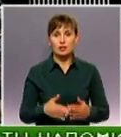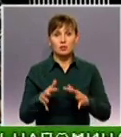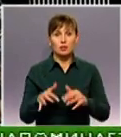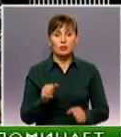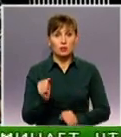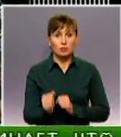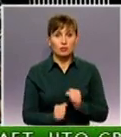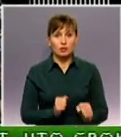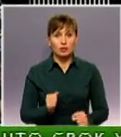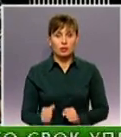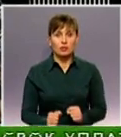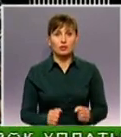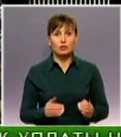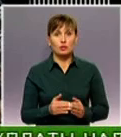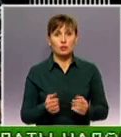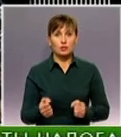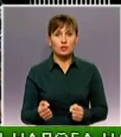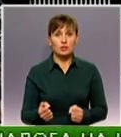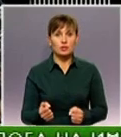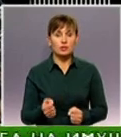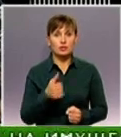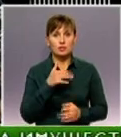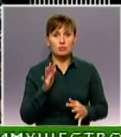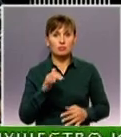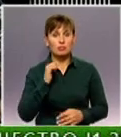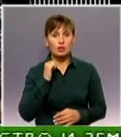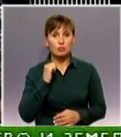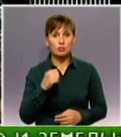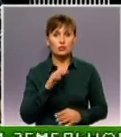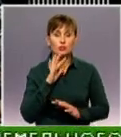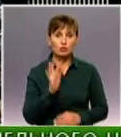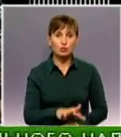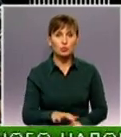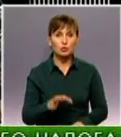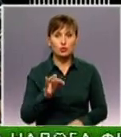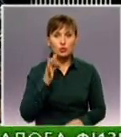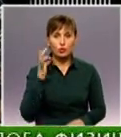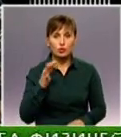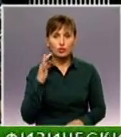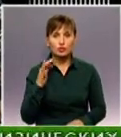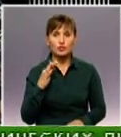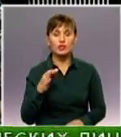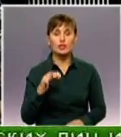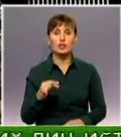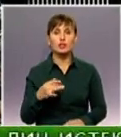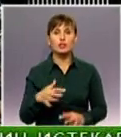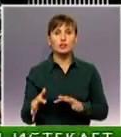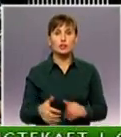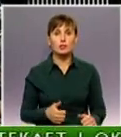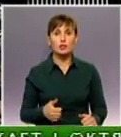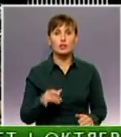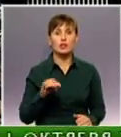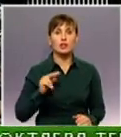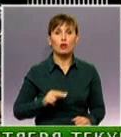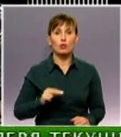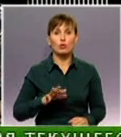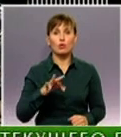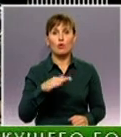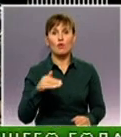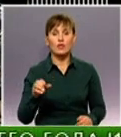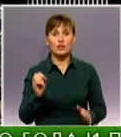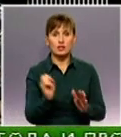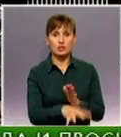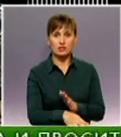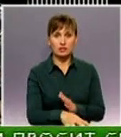искупал дома держать не вариант потому что бабушка она не любит кошек забрал на работу в офис Вот